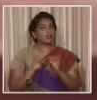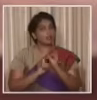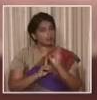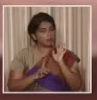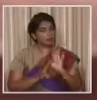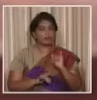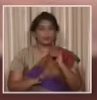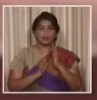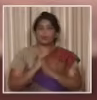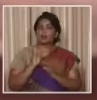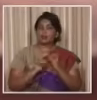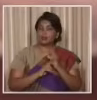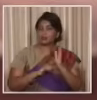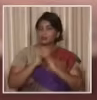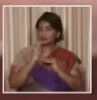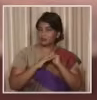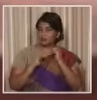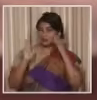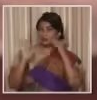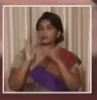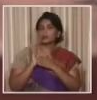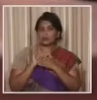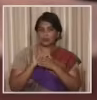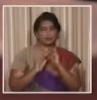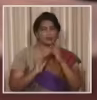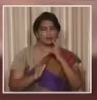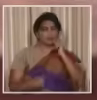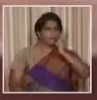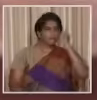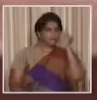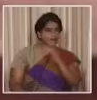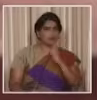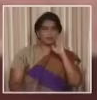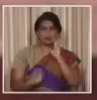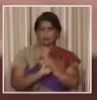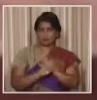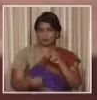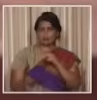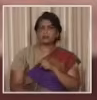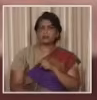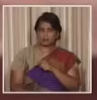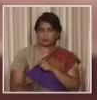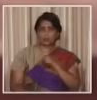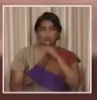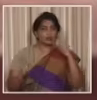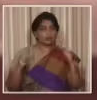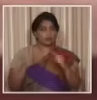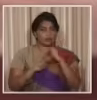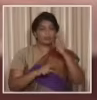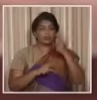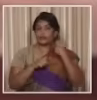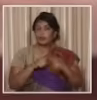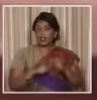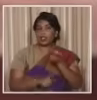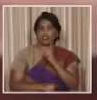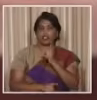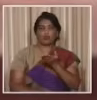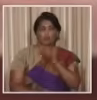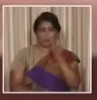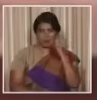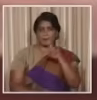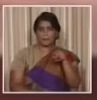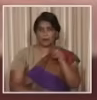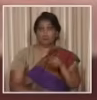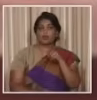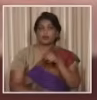වශයෙන් යම් මන්ත්‍රීවරයෙකුගේ ක්‍රියාකලාපය ගැන යම් අපහාසාත්මක ප්‍රකාශයක් පළ කිරීම කියලා. මේක ශ්‍රේෂ්ඨාධිකරණයේ පමණක් දඬුවම් කළ හැකි වරදක්. ඒ